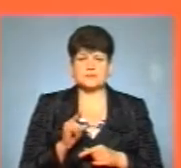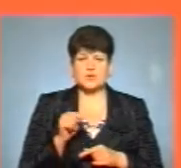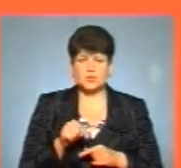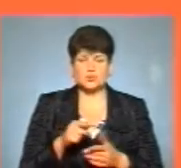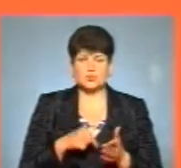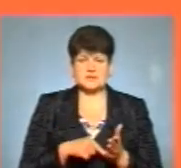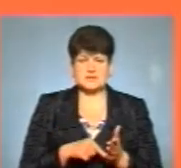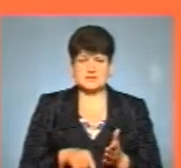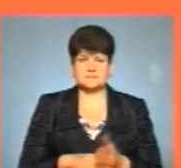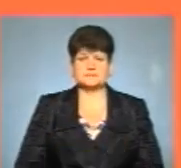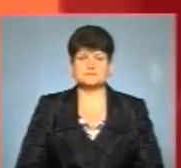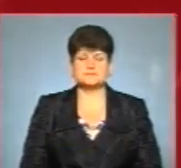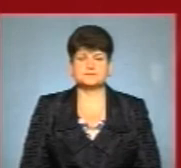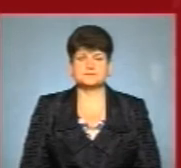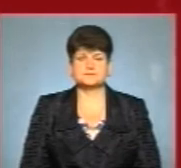місті.